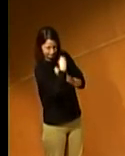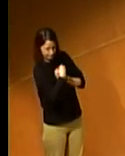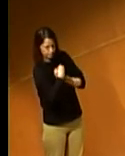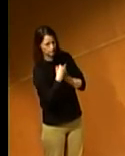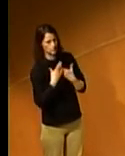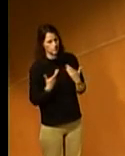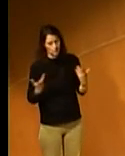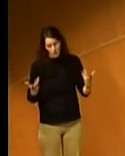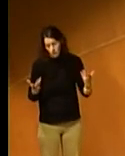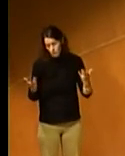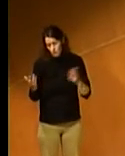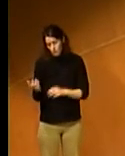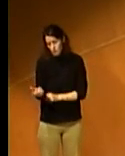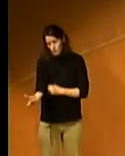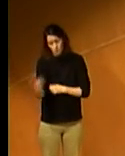Voilà,